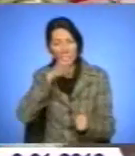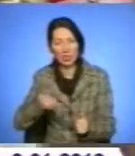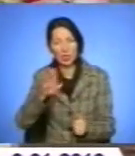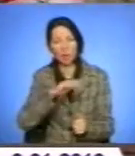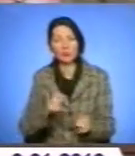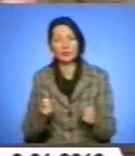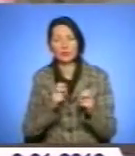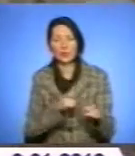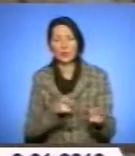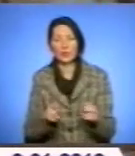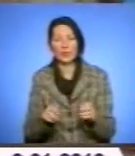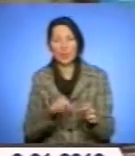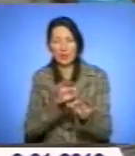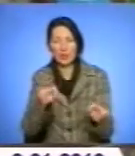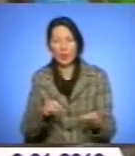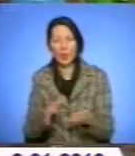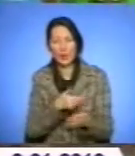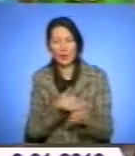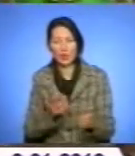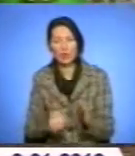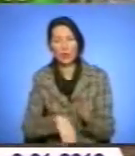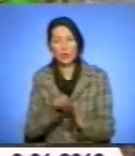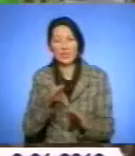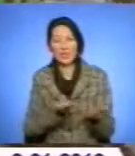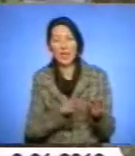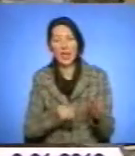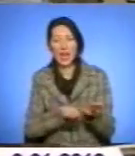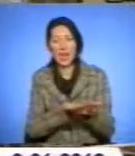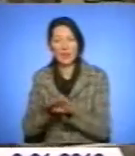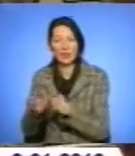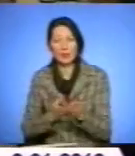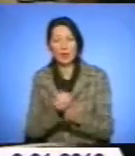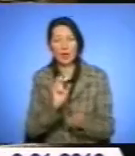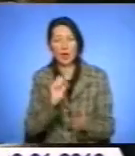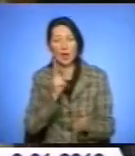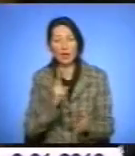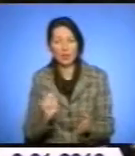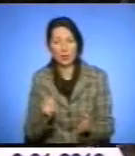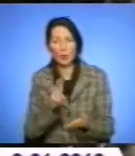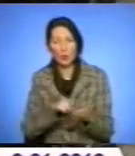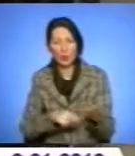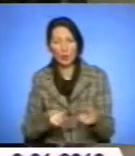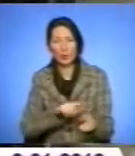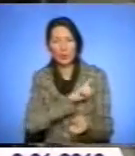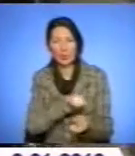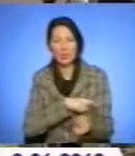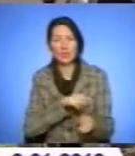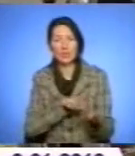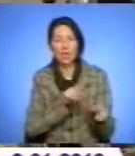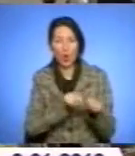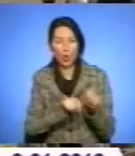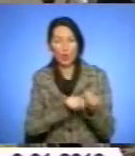ліквідували, щоб підвищити рівень сплати акцизного податку і посилити контроль за виробництвом і обігом алкоголю і тютюнових виробів.